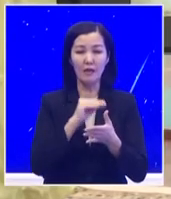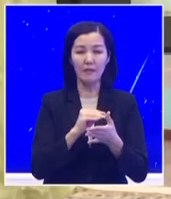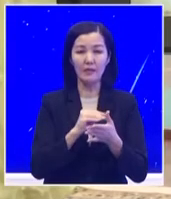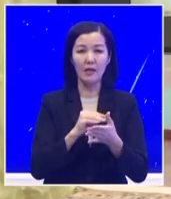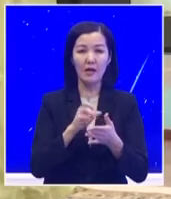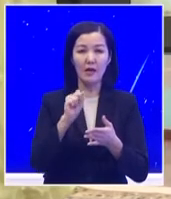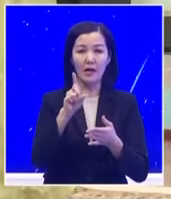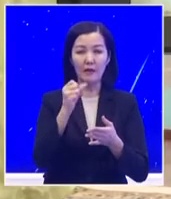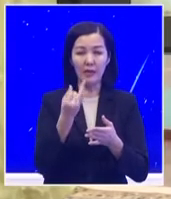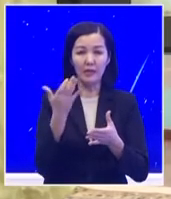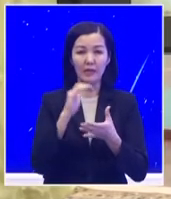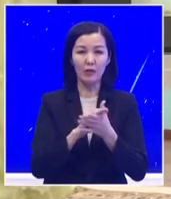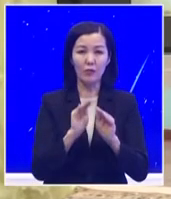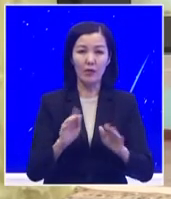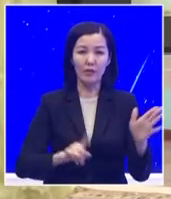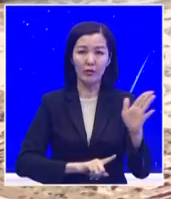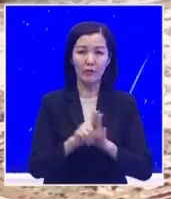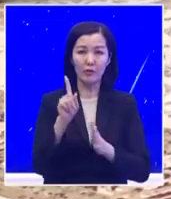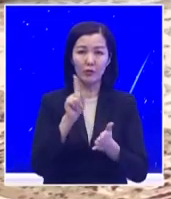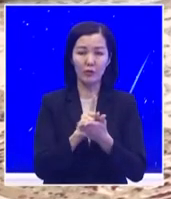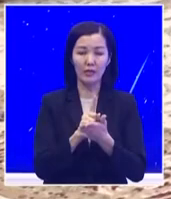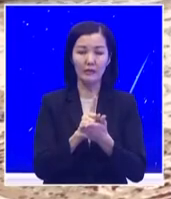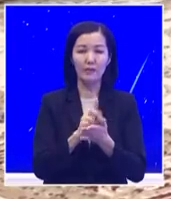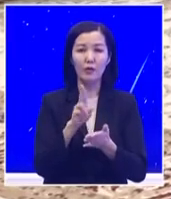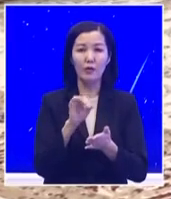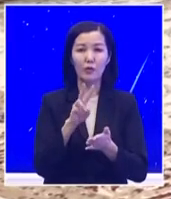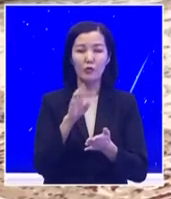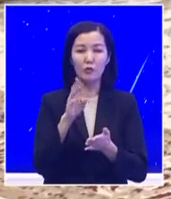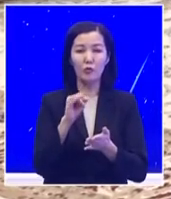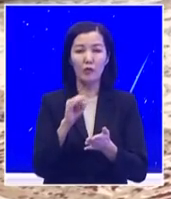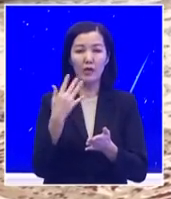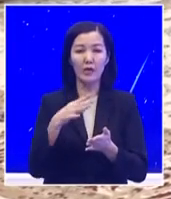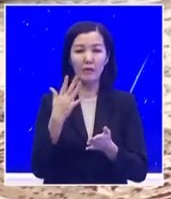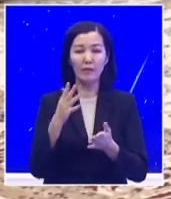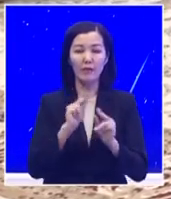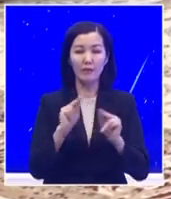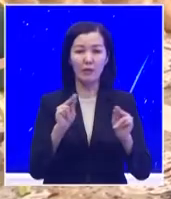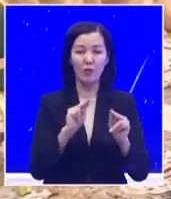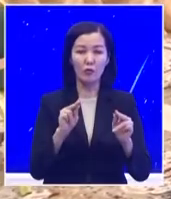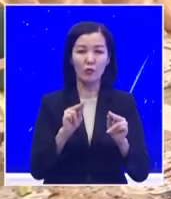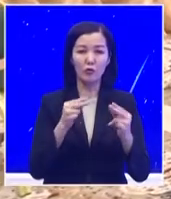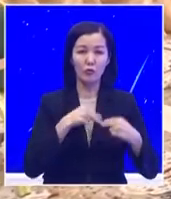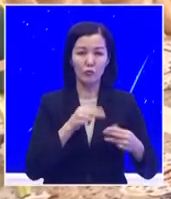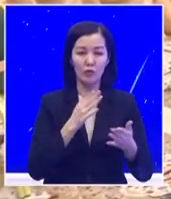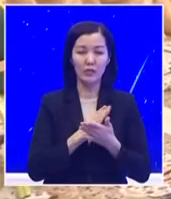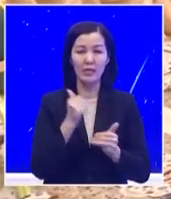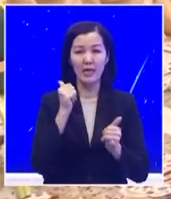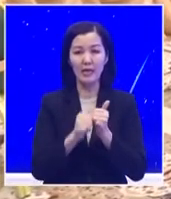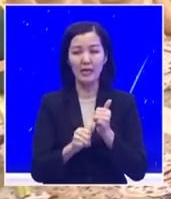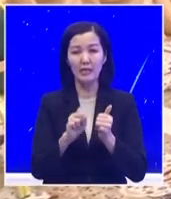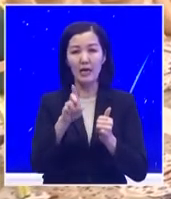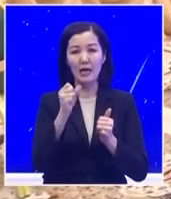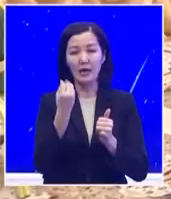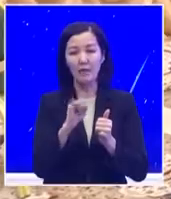тану балабақшадан басталуы тиіс. Күншуақ балабақшасында 45 педагог тәрбиеші қызмет атқарады. Олардың әрқайсысы Абайдың